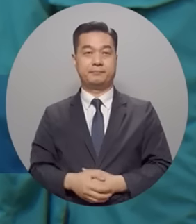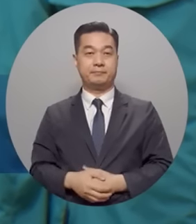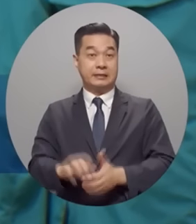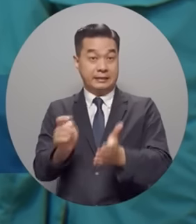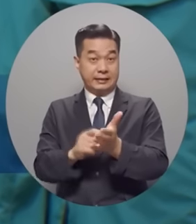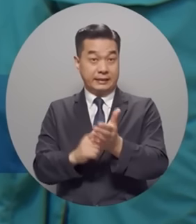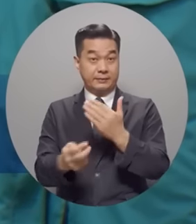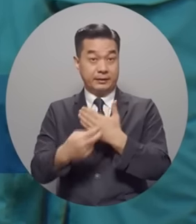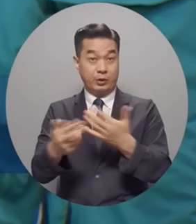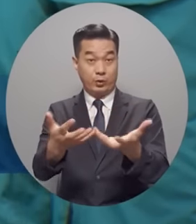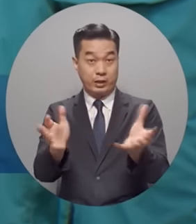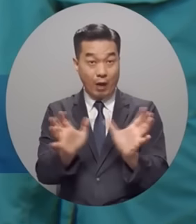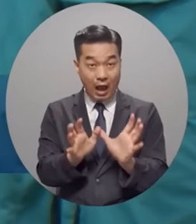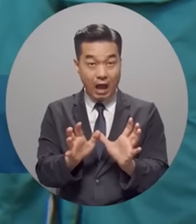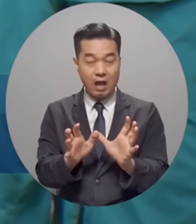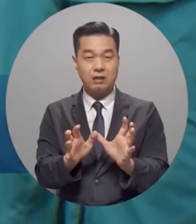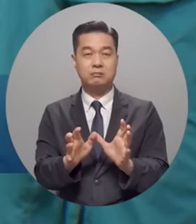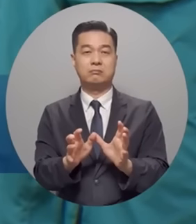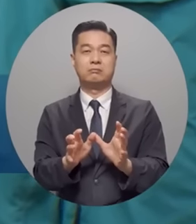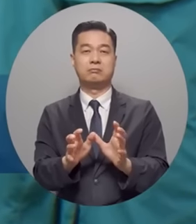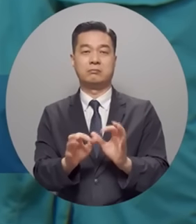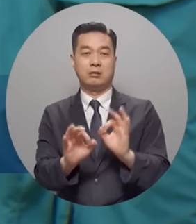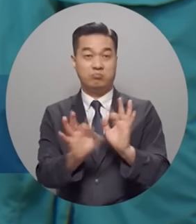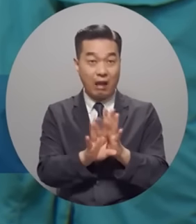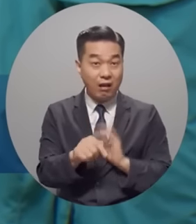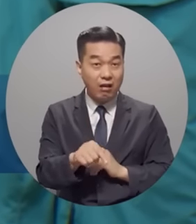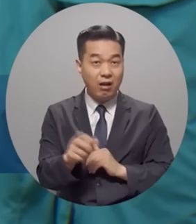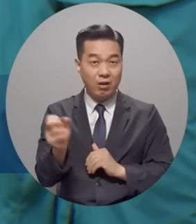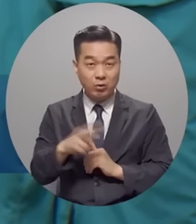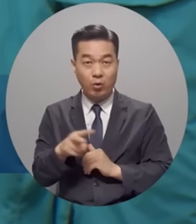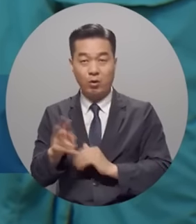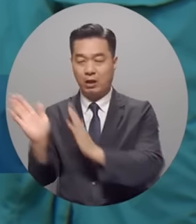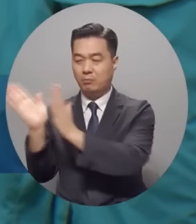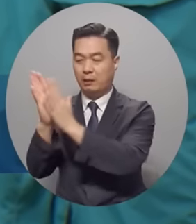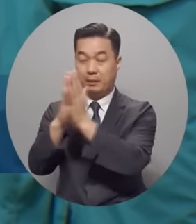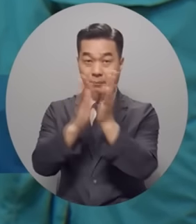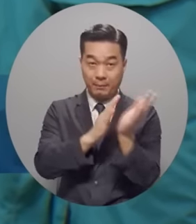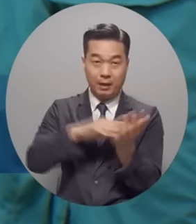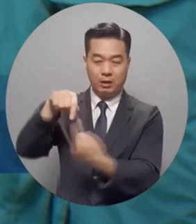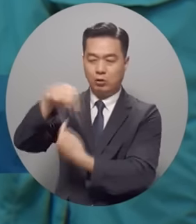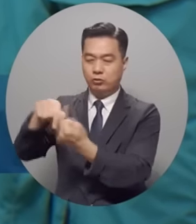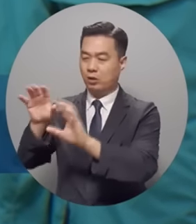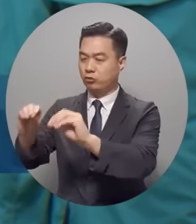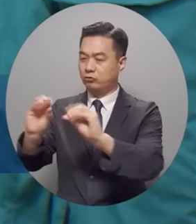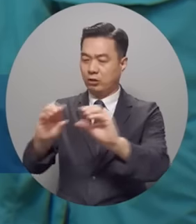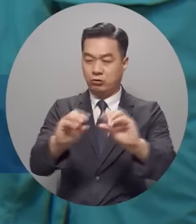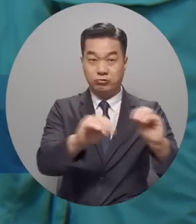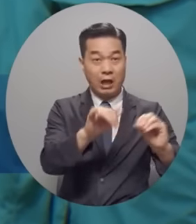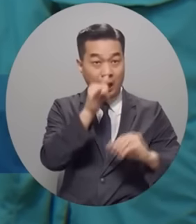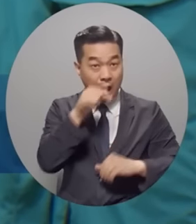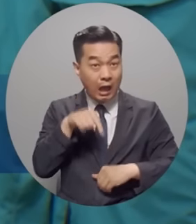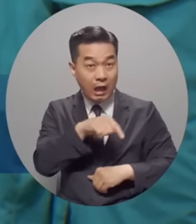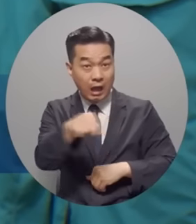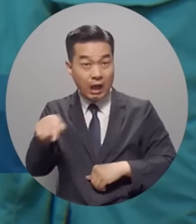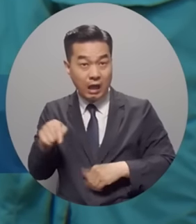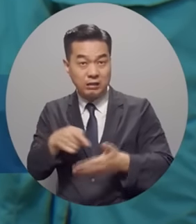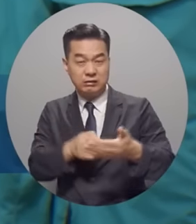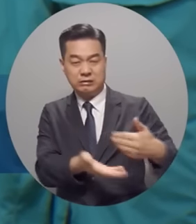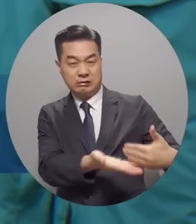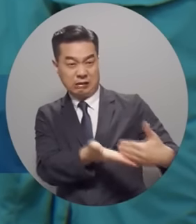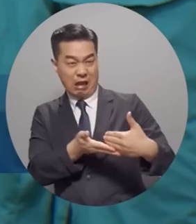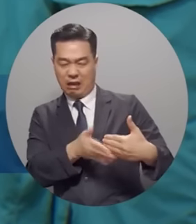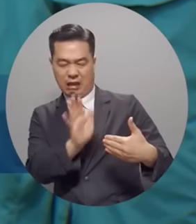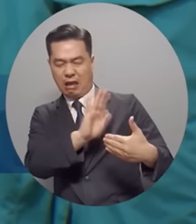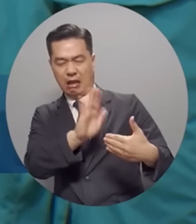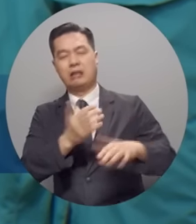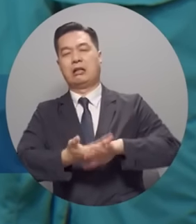응급의료기관이 붕괴된다든지 또 도미노로 운영이 중단된다고 하는 주장은 근거가